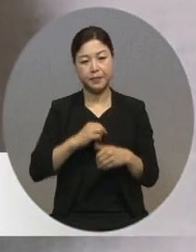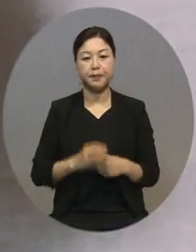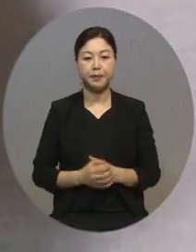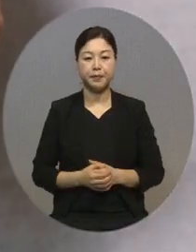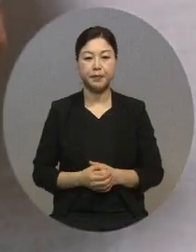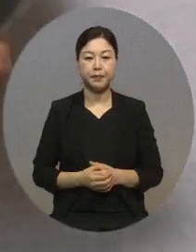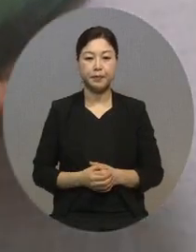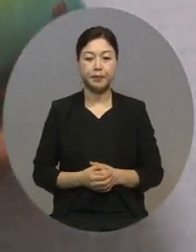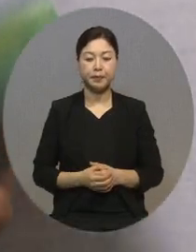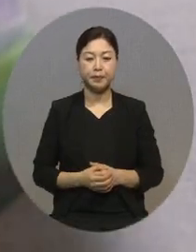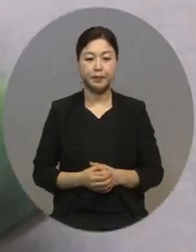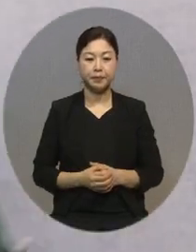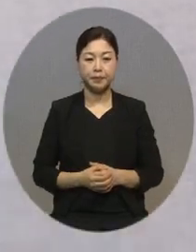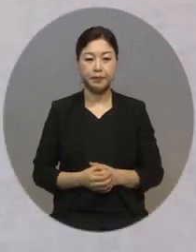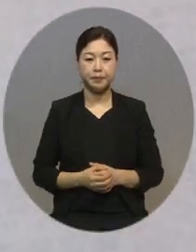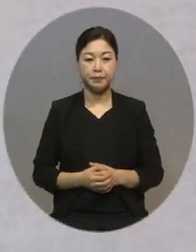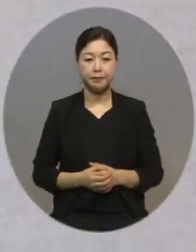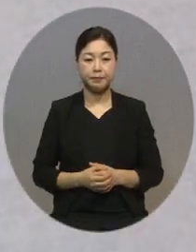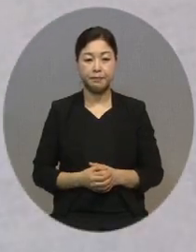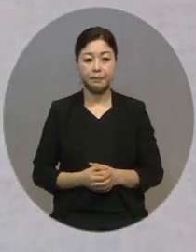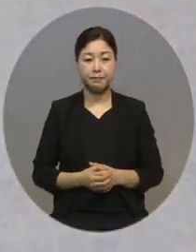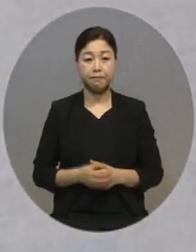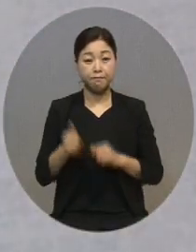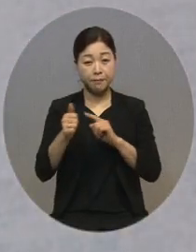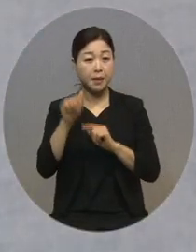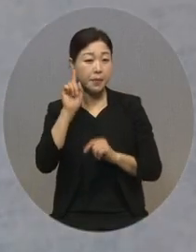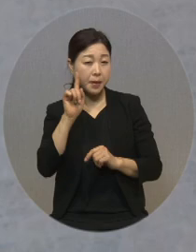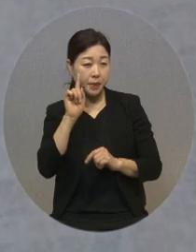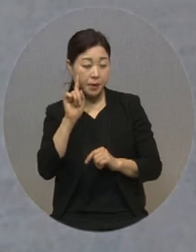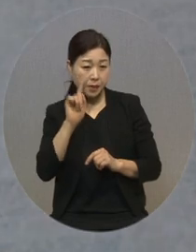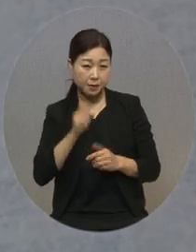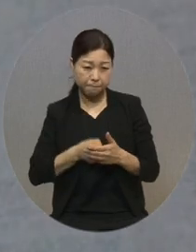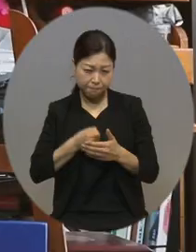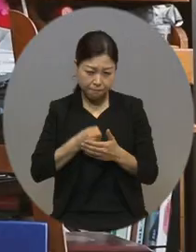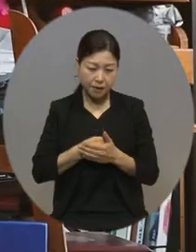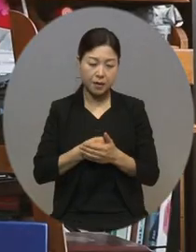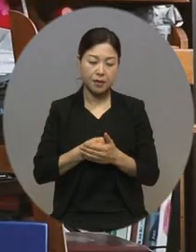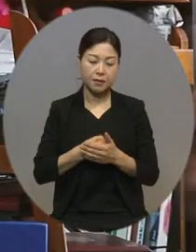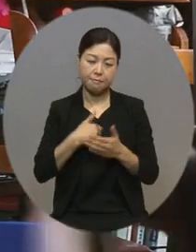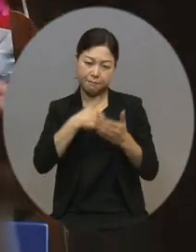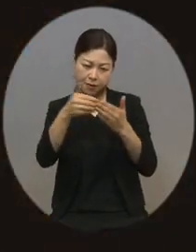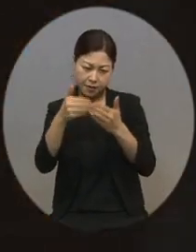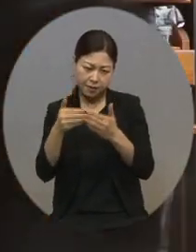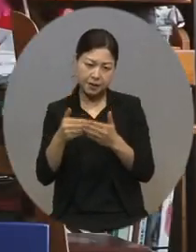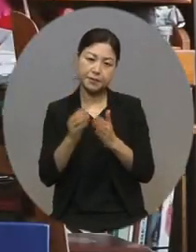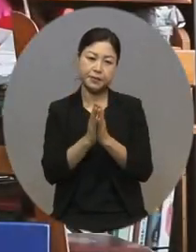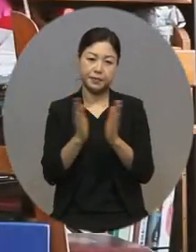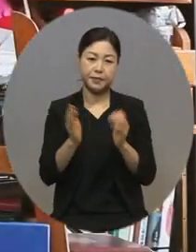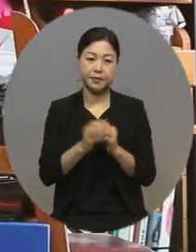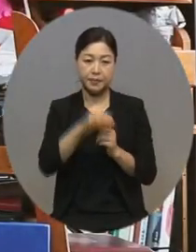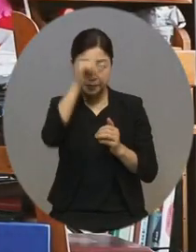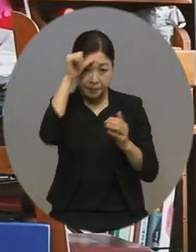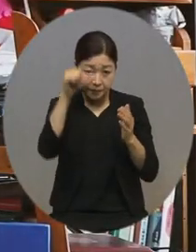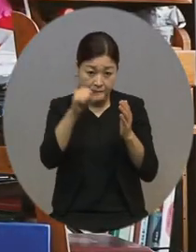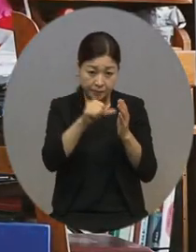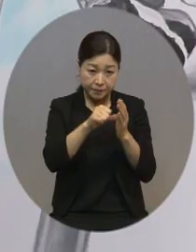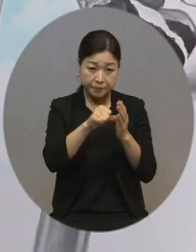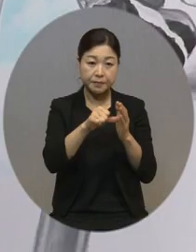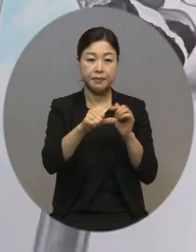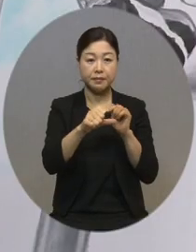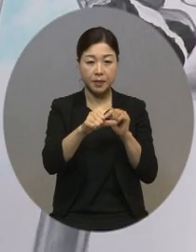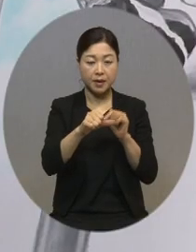마음입니다. 작가는 매일매일 용기 내 자신을 마주합니다. 삶이 인생이 되고 예술이 되는